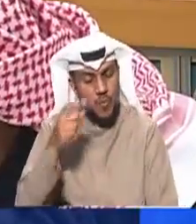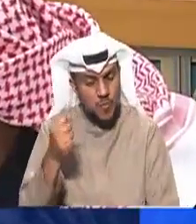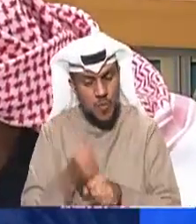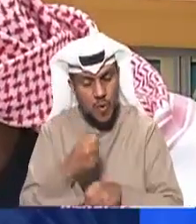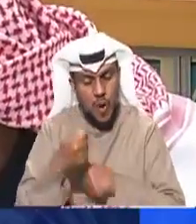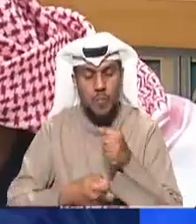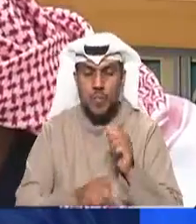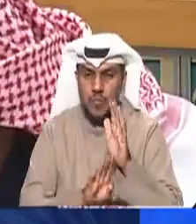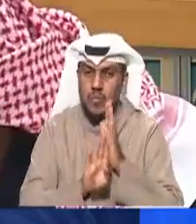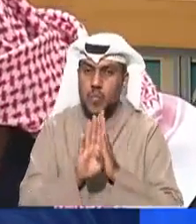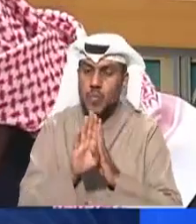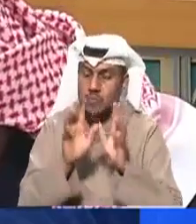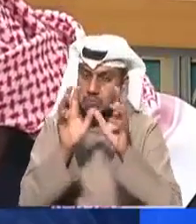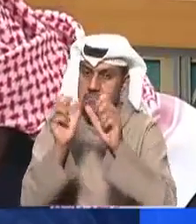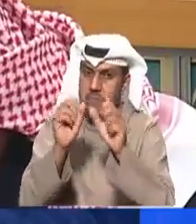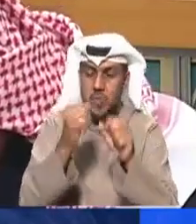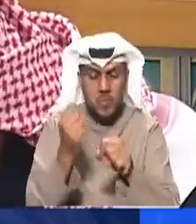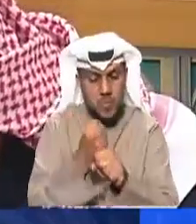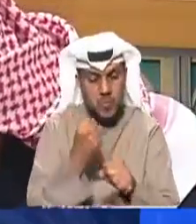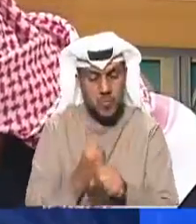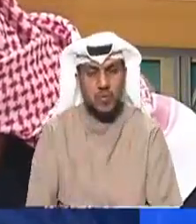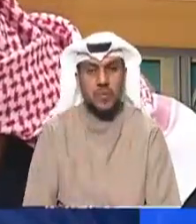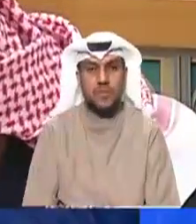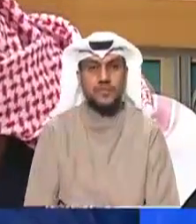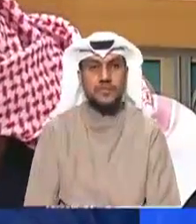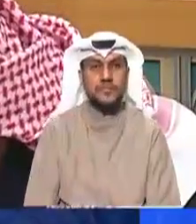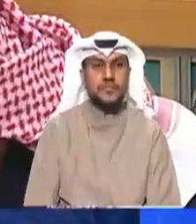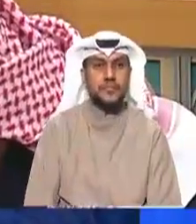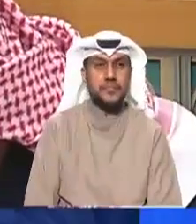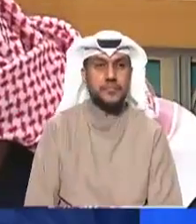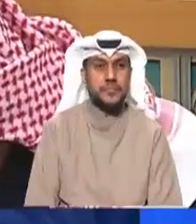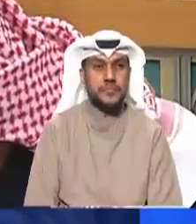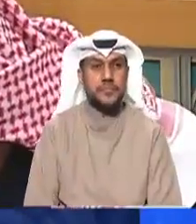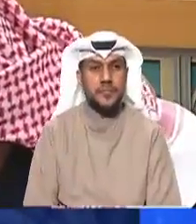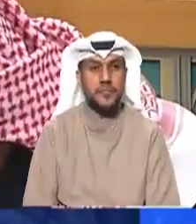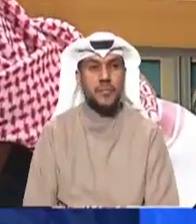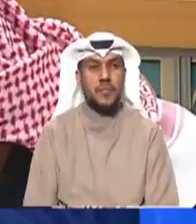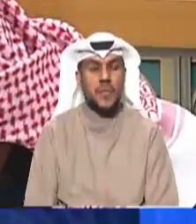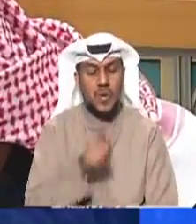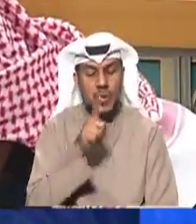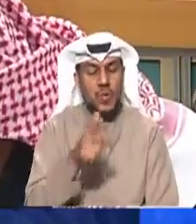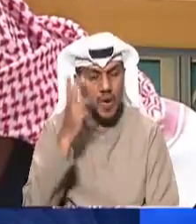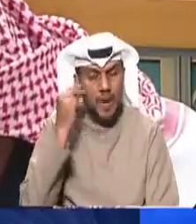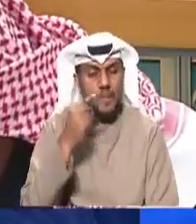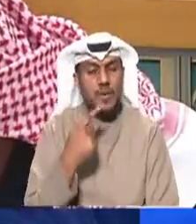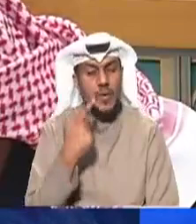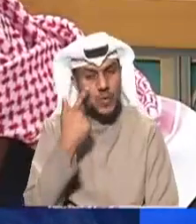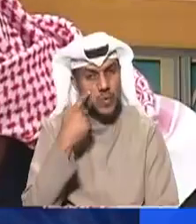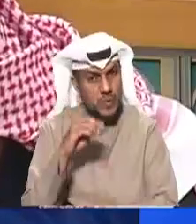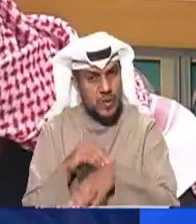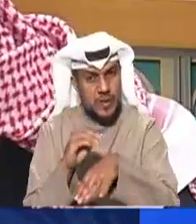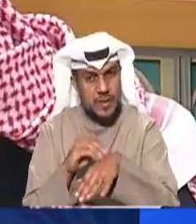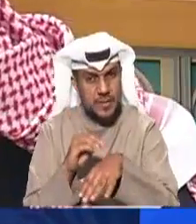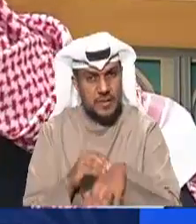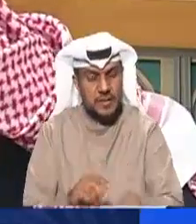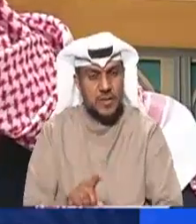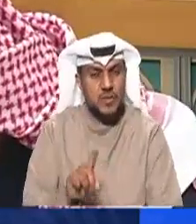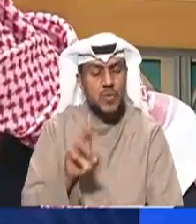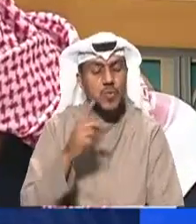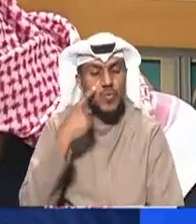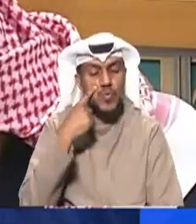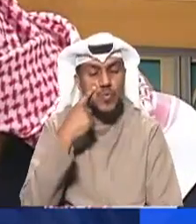إجراءات الحكومة وتبعاتها. كم كان ودي أن تتاح الفرصة